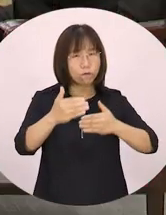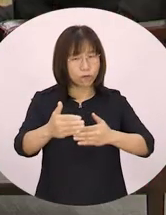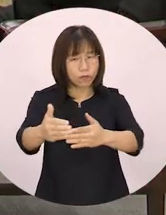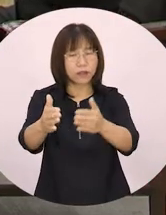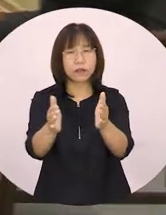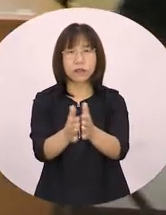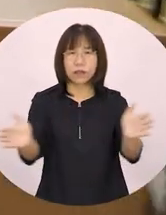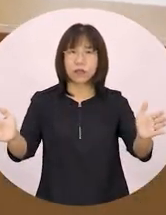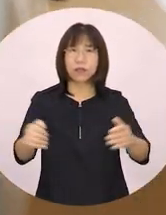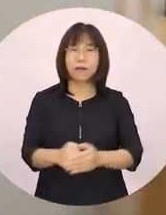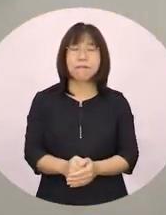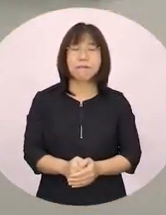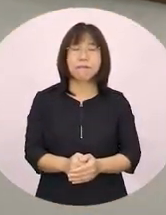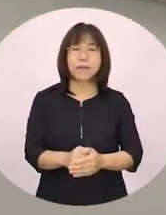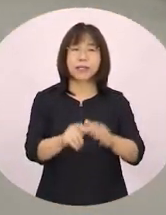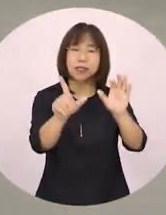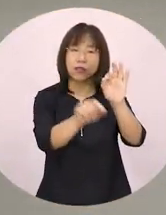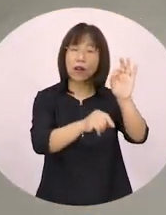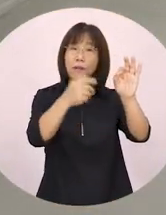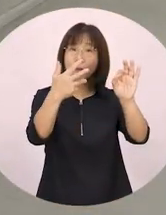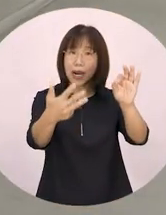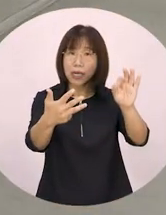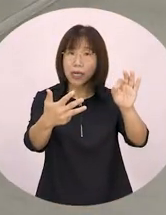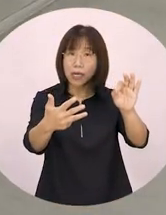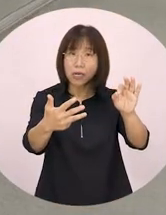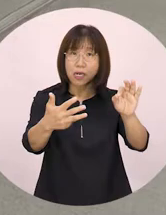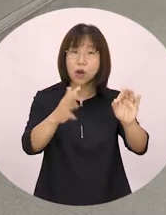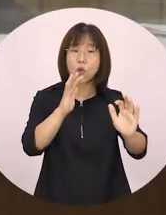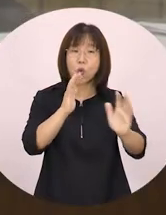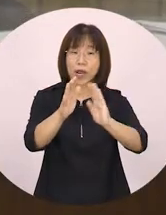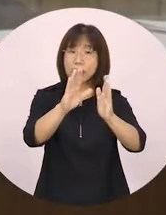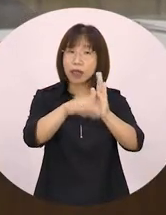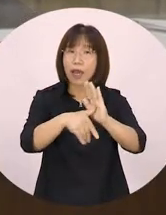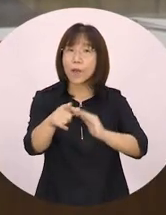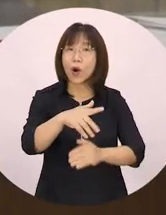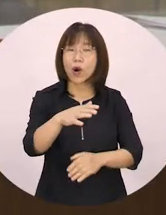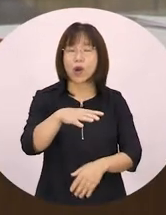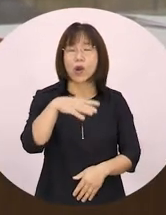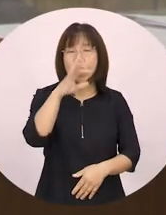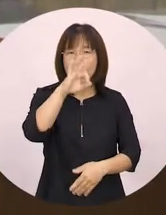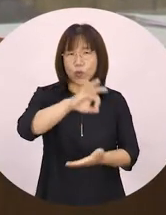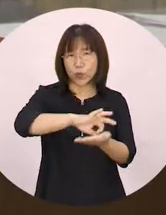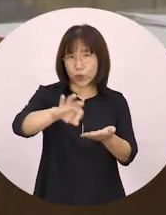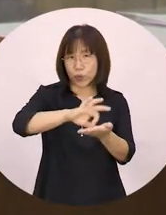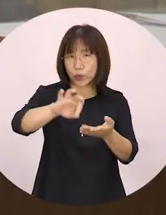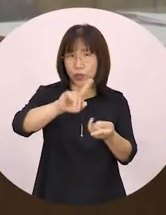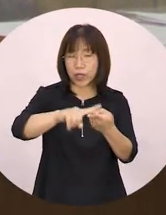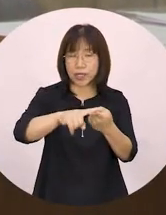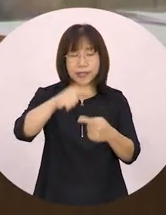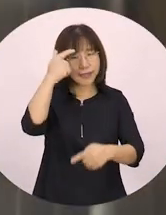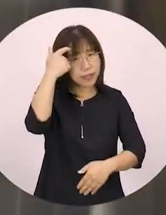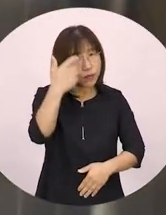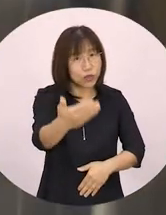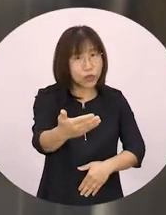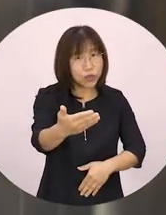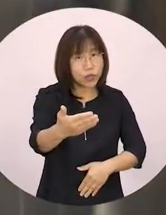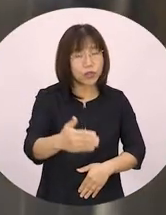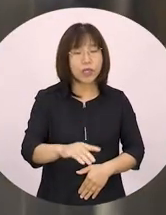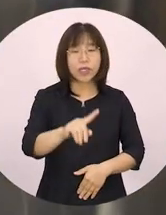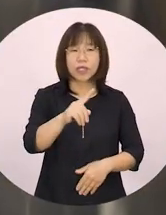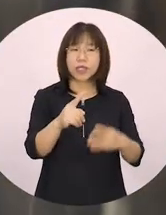회기를 시작했습니다. 8일에 열린 제2차 본회의에서는 집행부에 대한 구정질문의 시간을